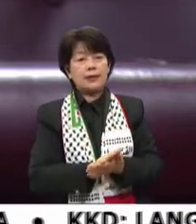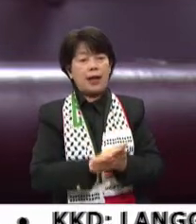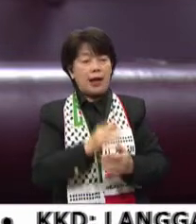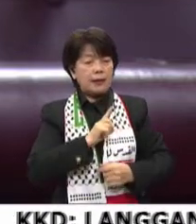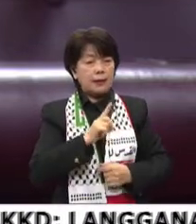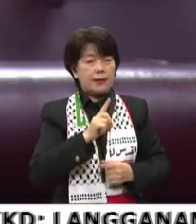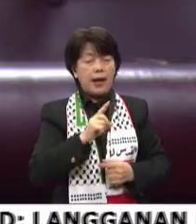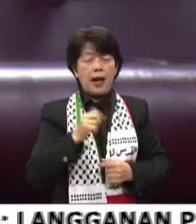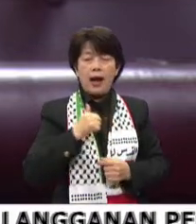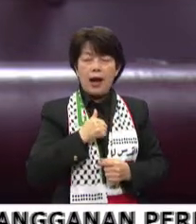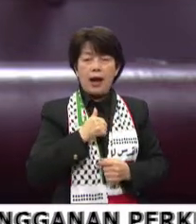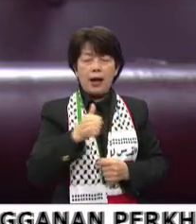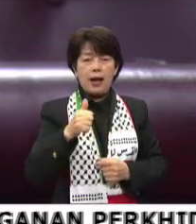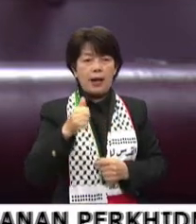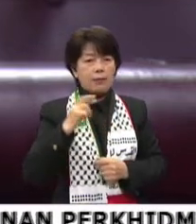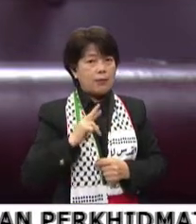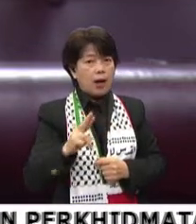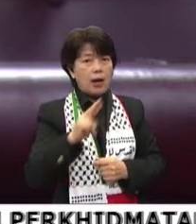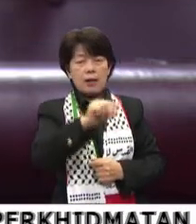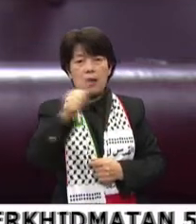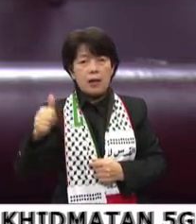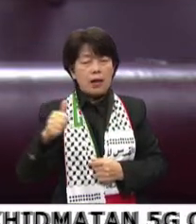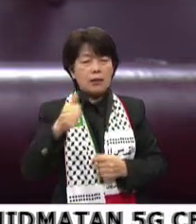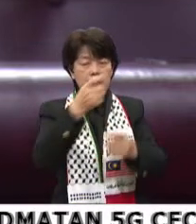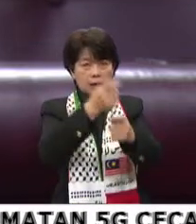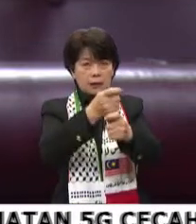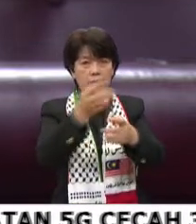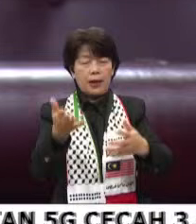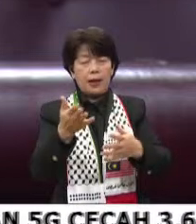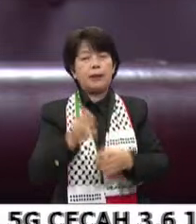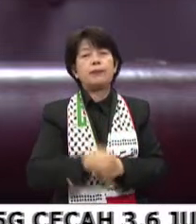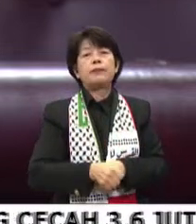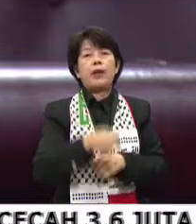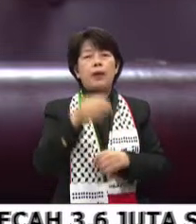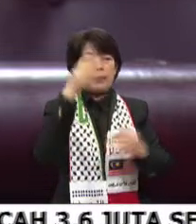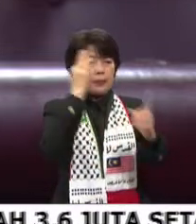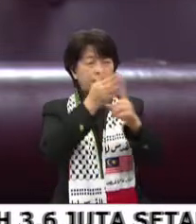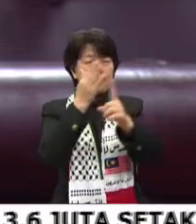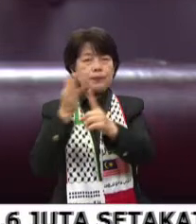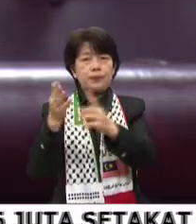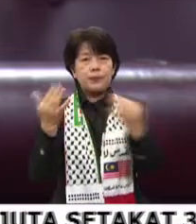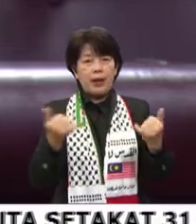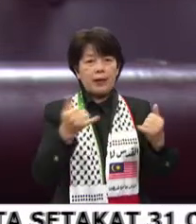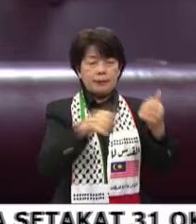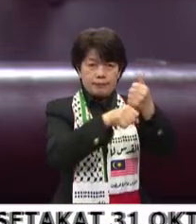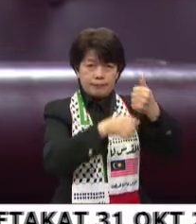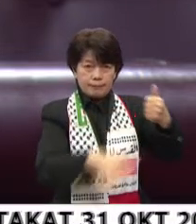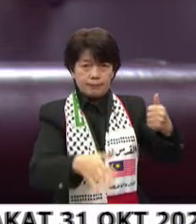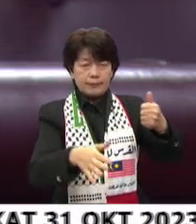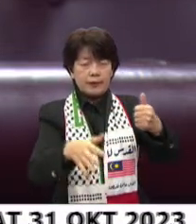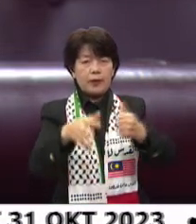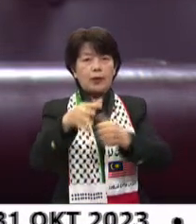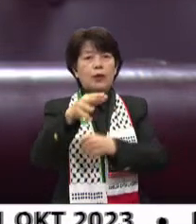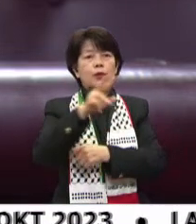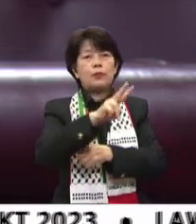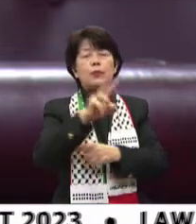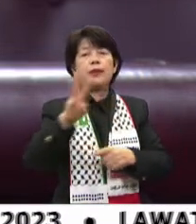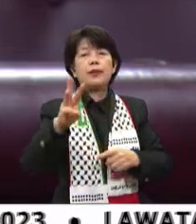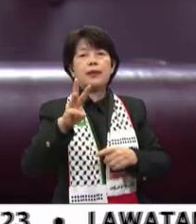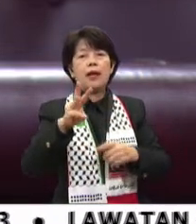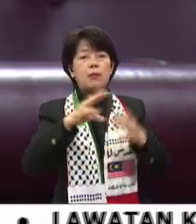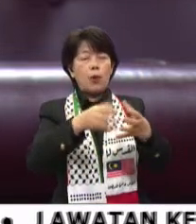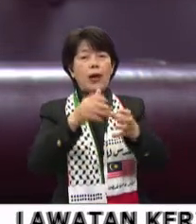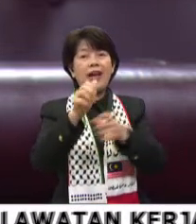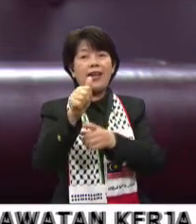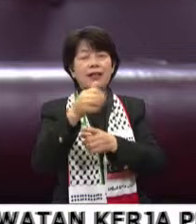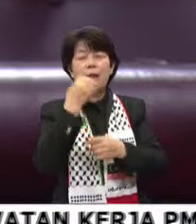atau kerakyatan tertentu pindaan ini juga bertujuan memasukkan subsekyen baharu 262a